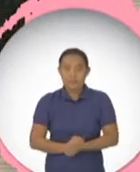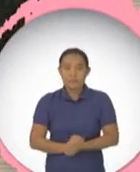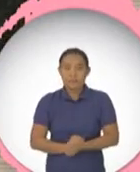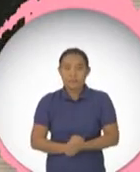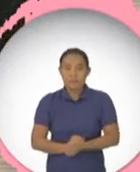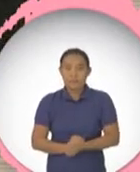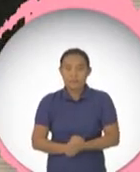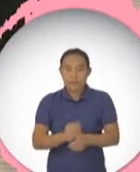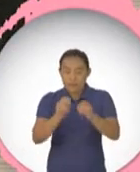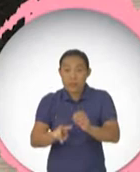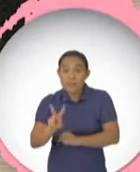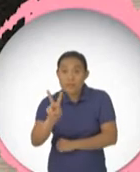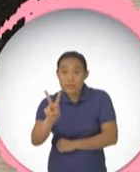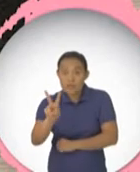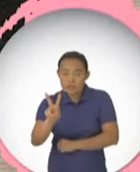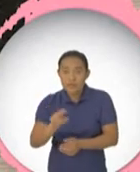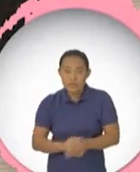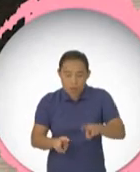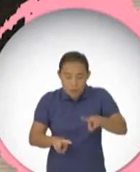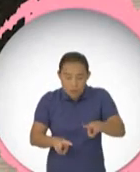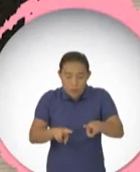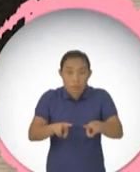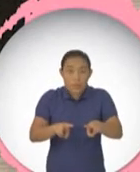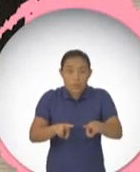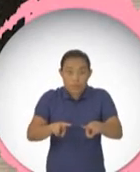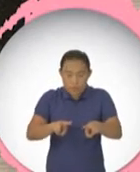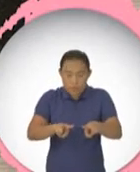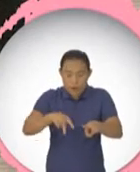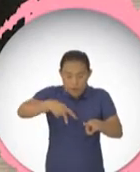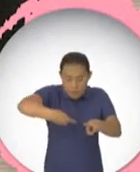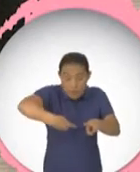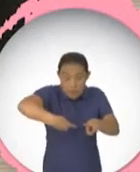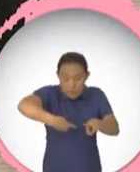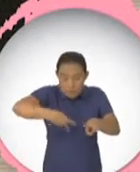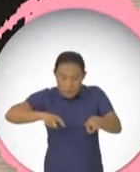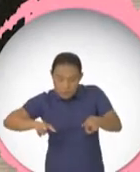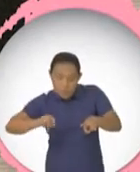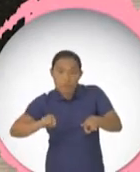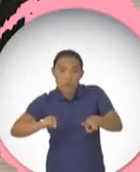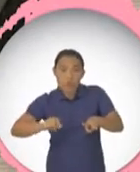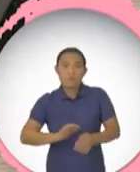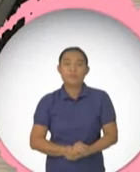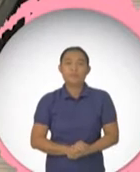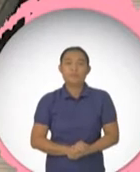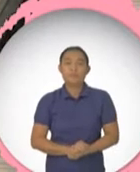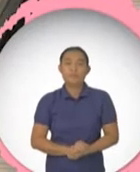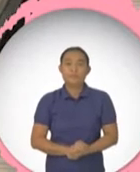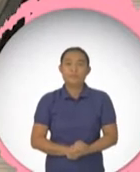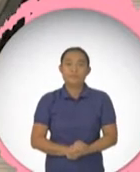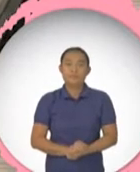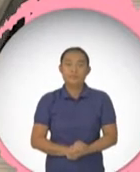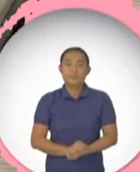องเผื่อพื้นที่ให้มันขยายตัว เดี๋ยวมันจะขยายออกมาอย่างนี้ ใช่ ไ หม ใช่ไหมครับ นะคะแล้วก็วาง